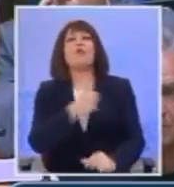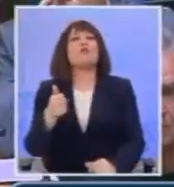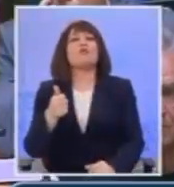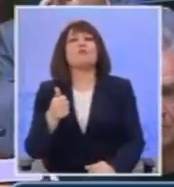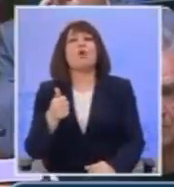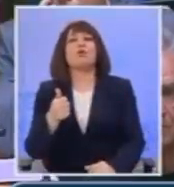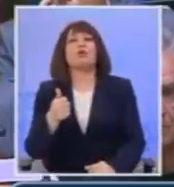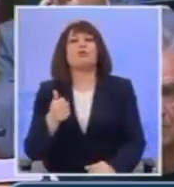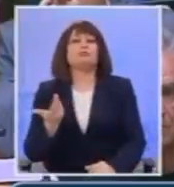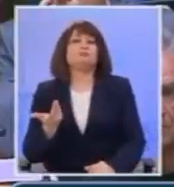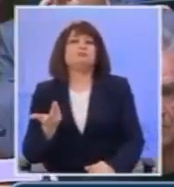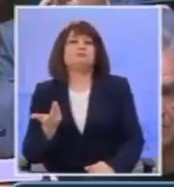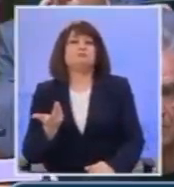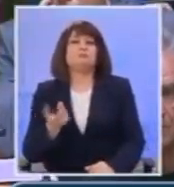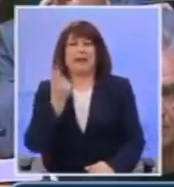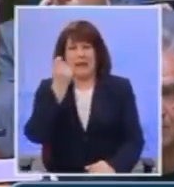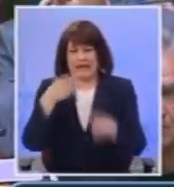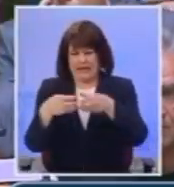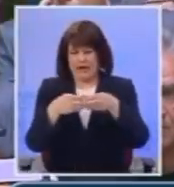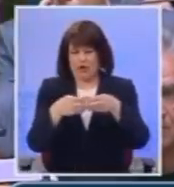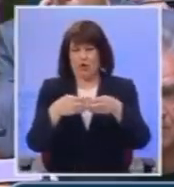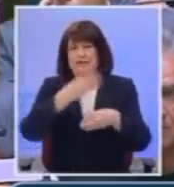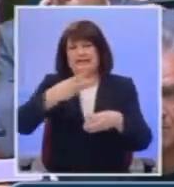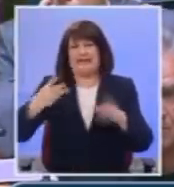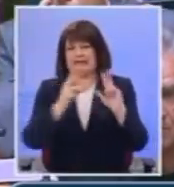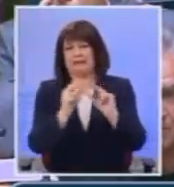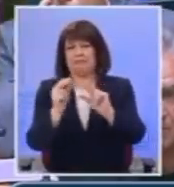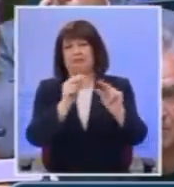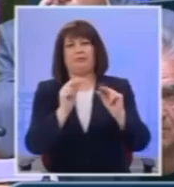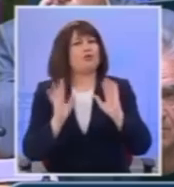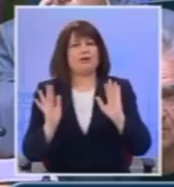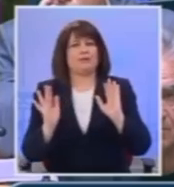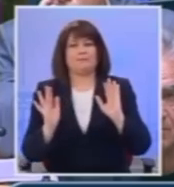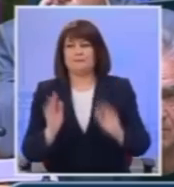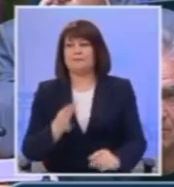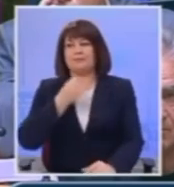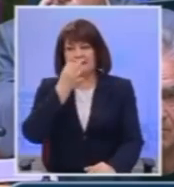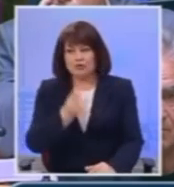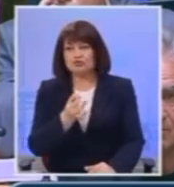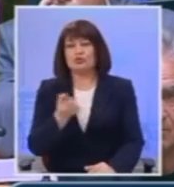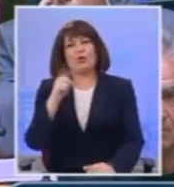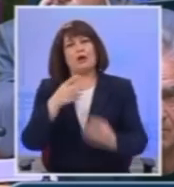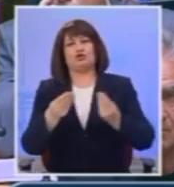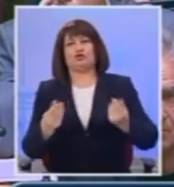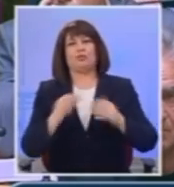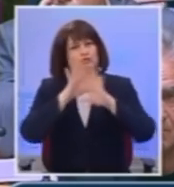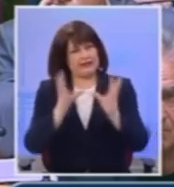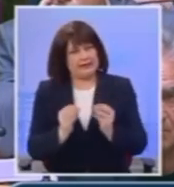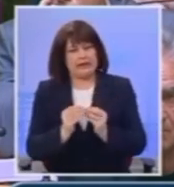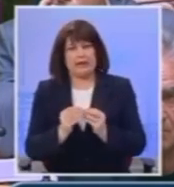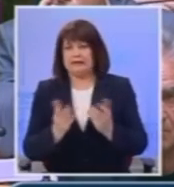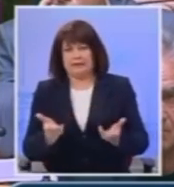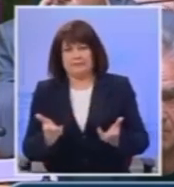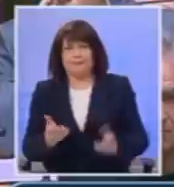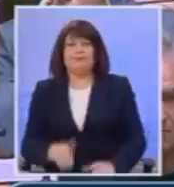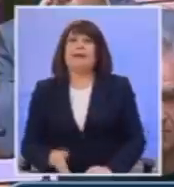τα μικρά τμήματα του κόμματός σας. Δηλαδή, και να σας το πω γενικεύοντας λίγο,